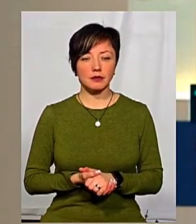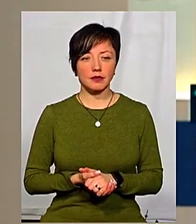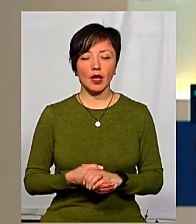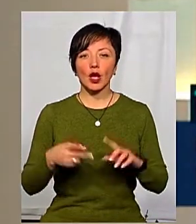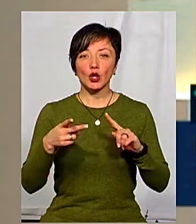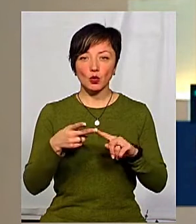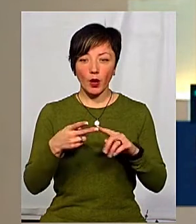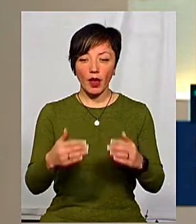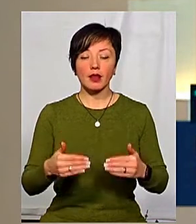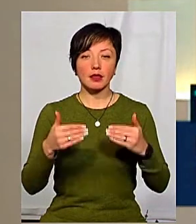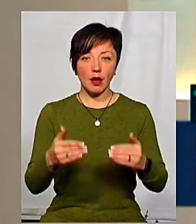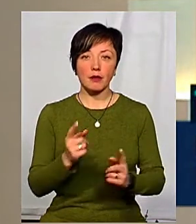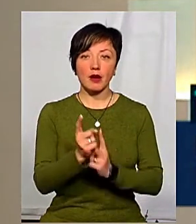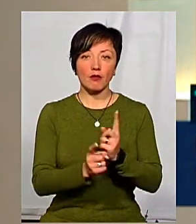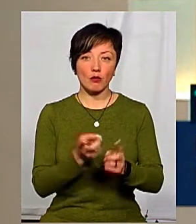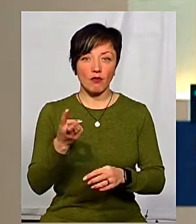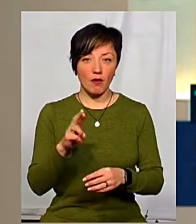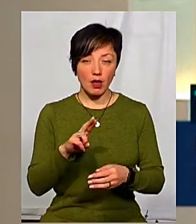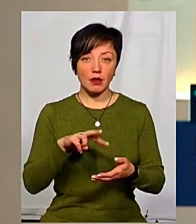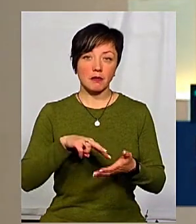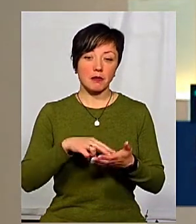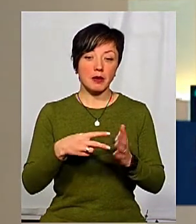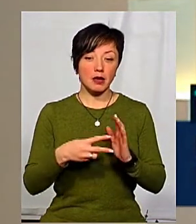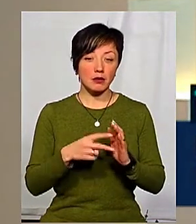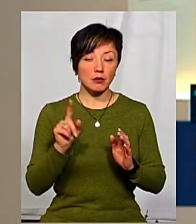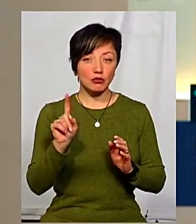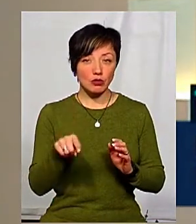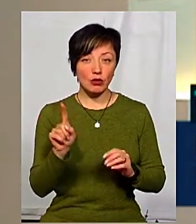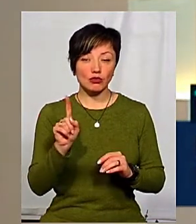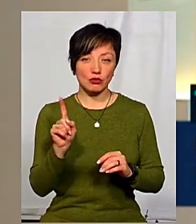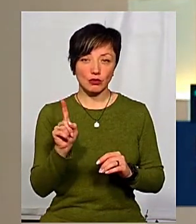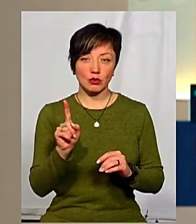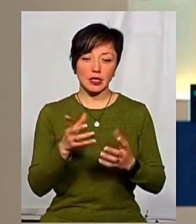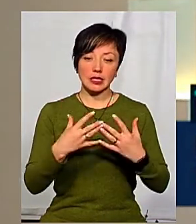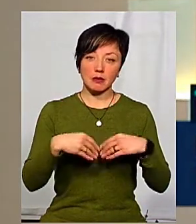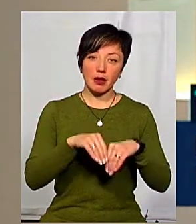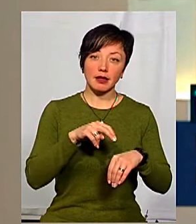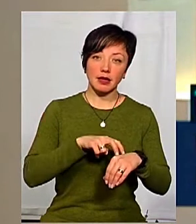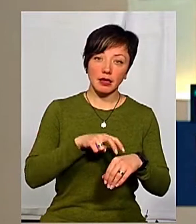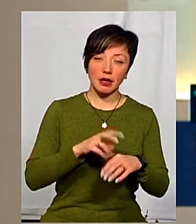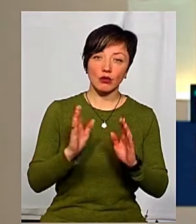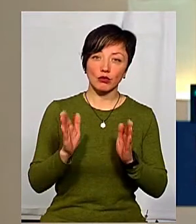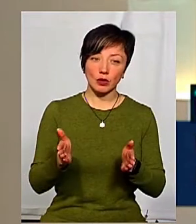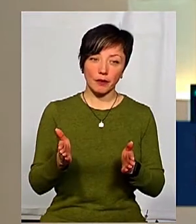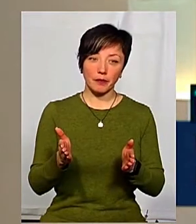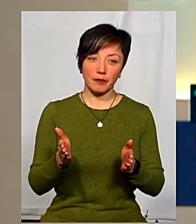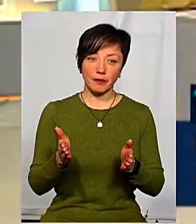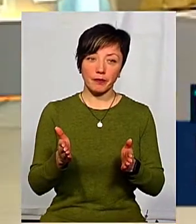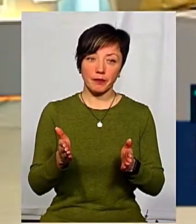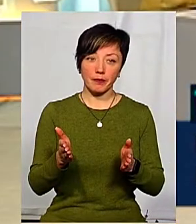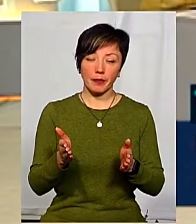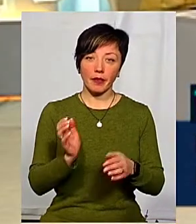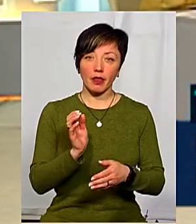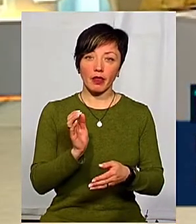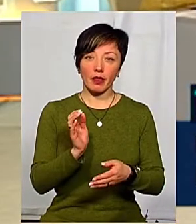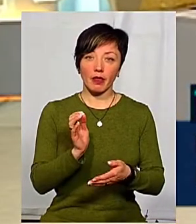Другий етап реформування передбачає те, що навіть сімейний лікар буде